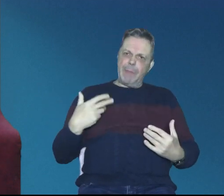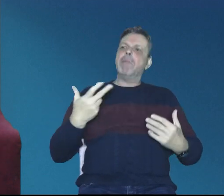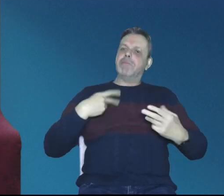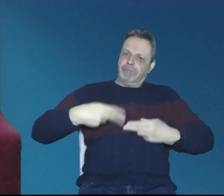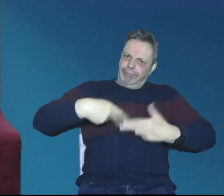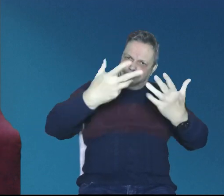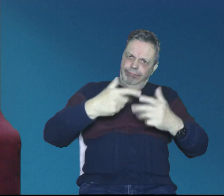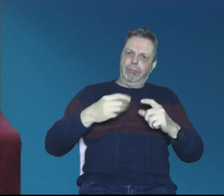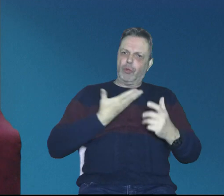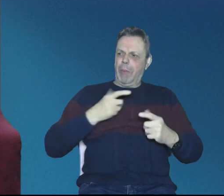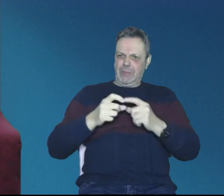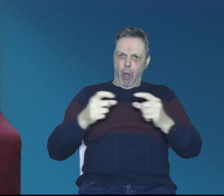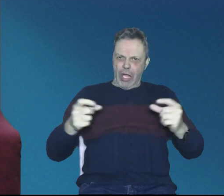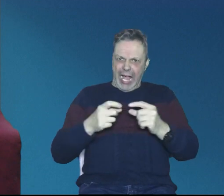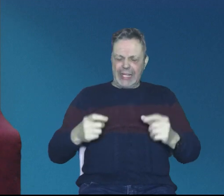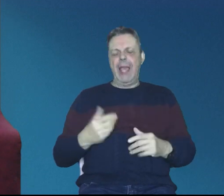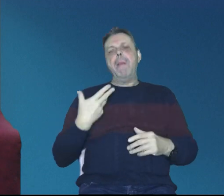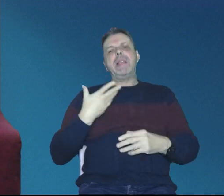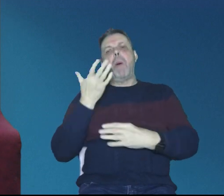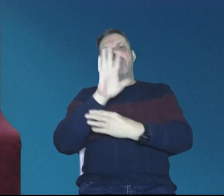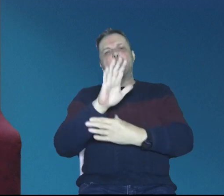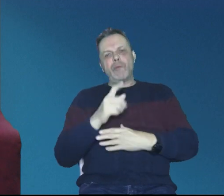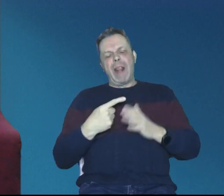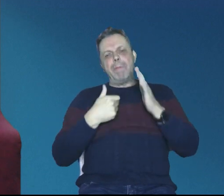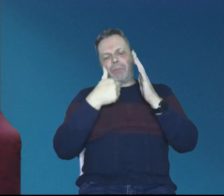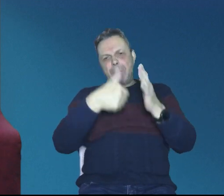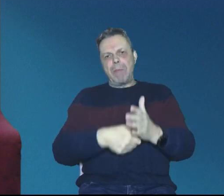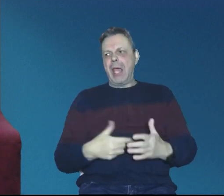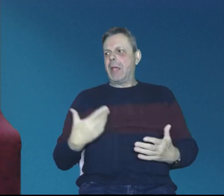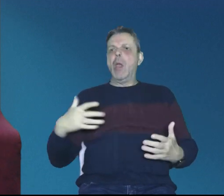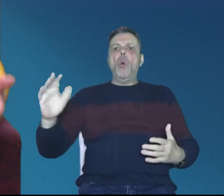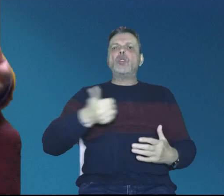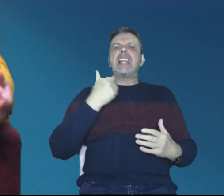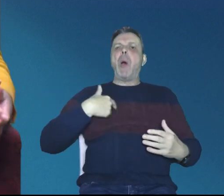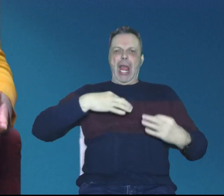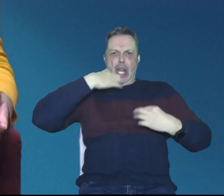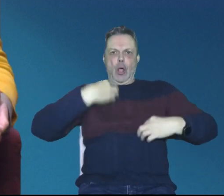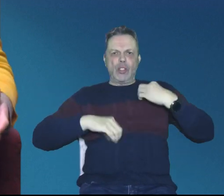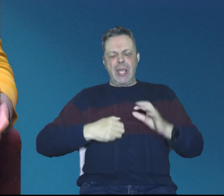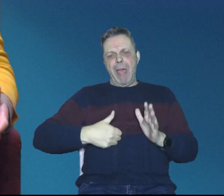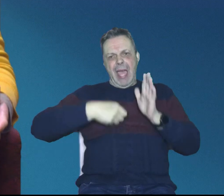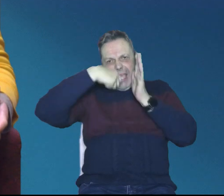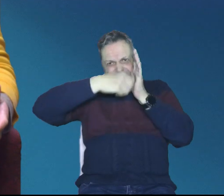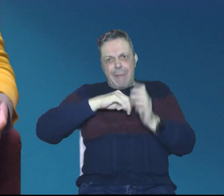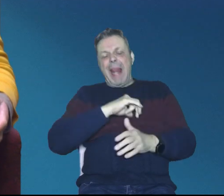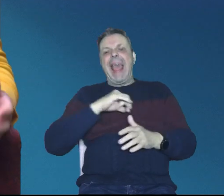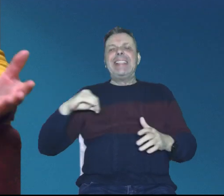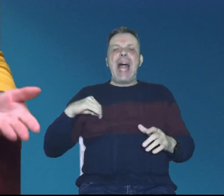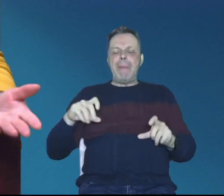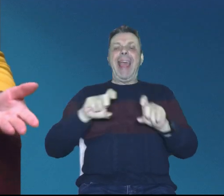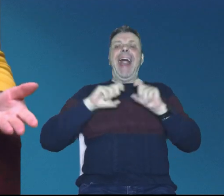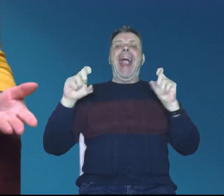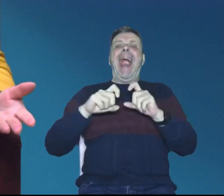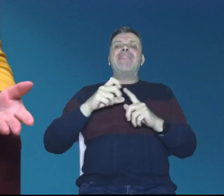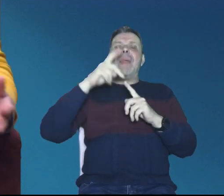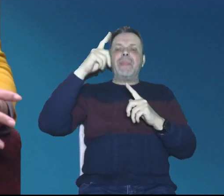počastila aviokartama. Mi smo otišle, prisustovale smo toj premijeri, ponijele smo kostimiće pri tome, snimile